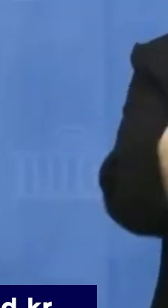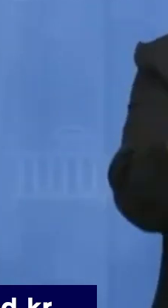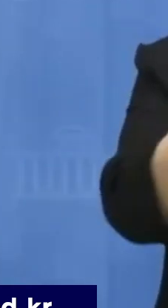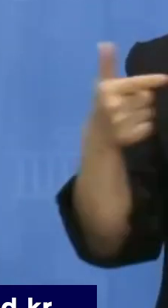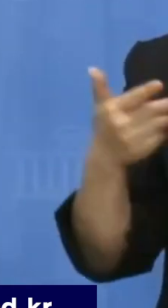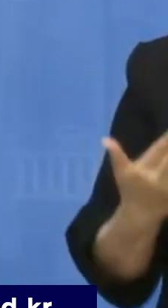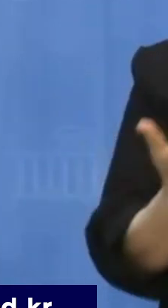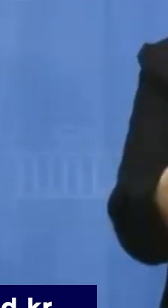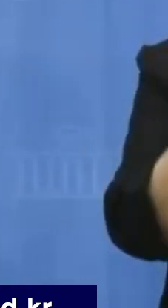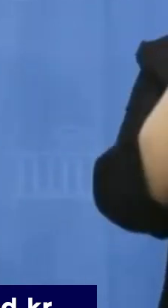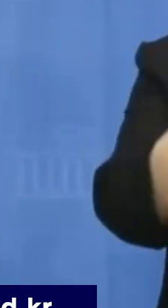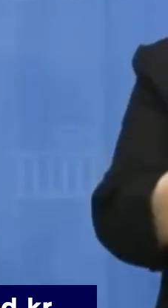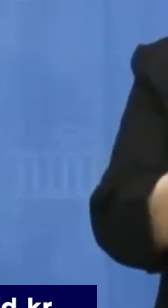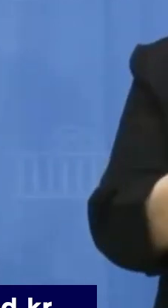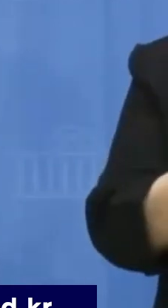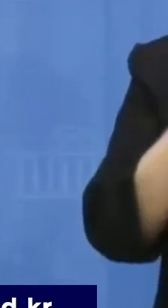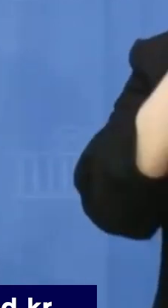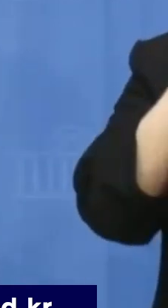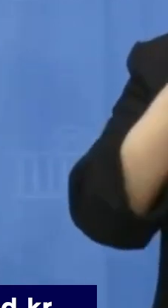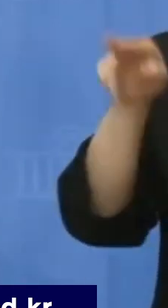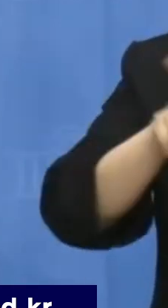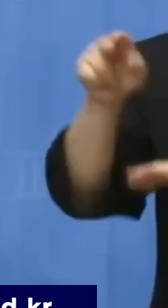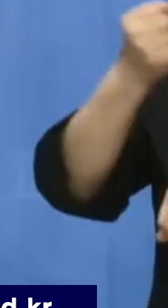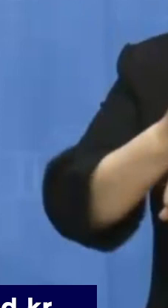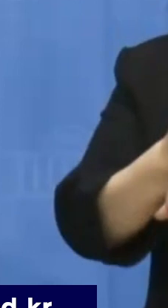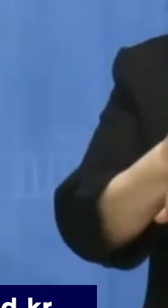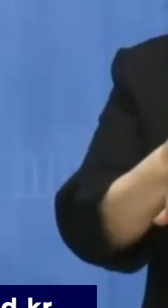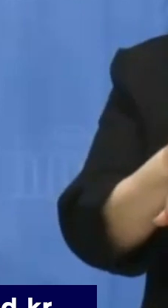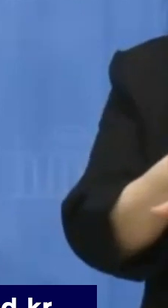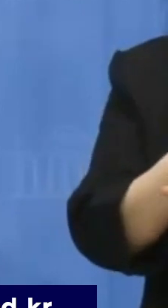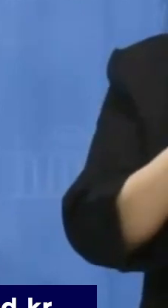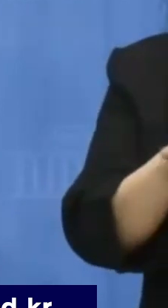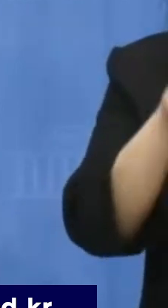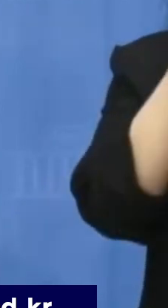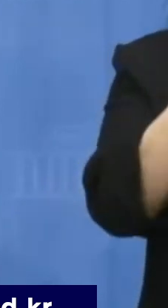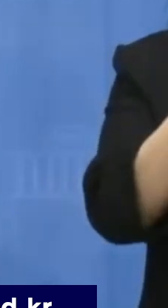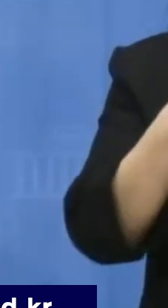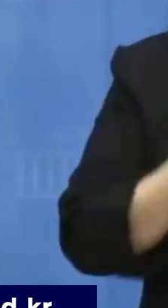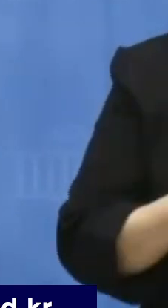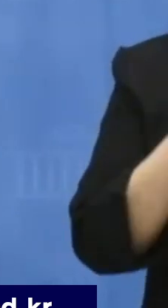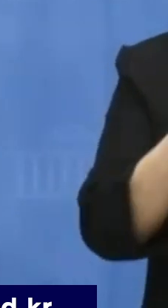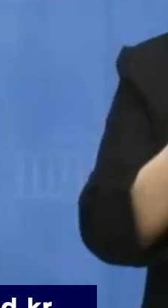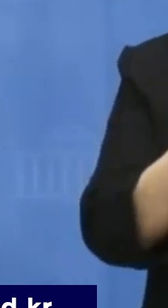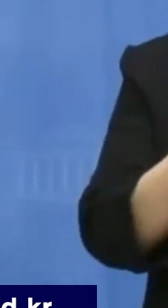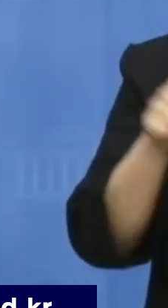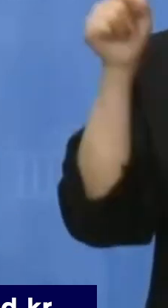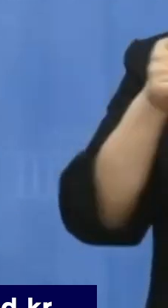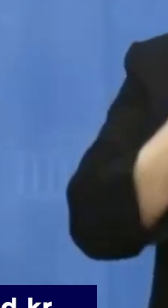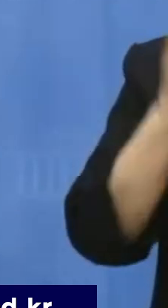사건에서 여실히 드러났습니다. 특히 이를 지시한 민주당 보좌관 출신 청와대